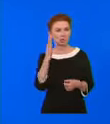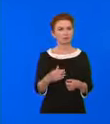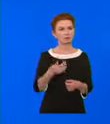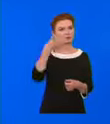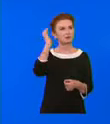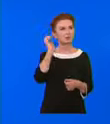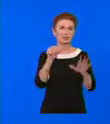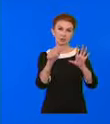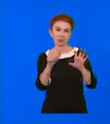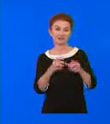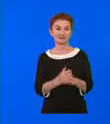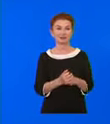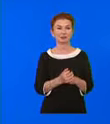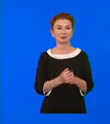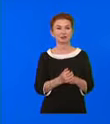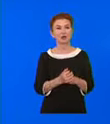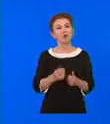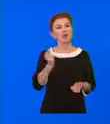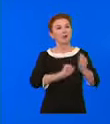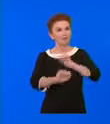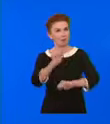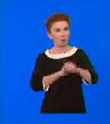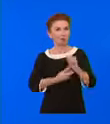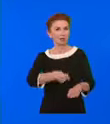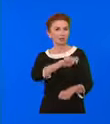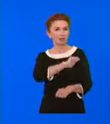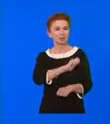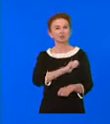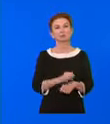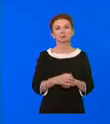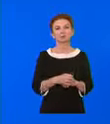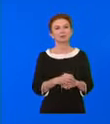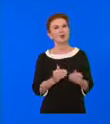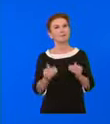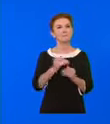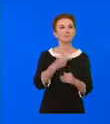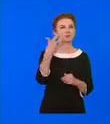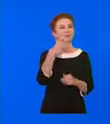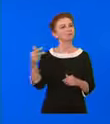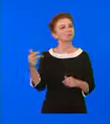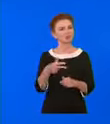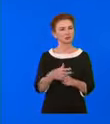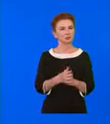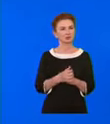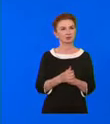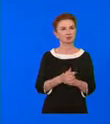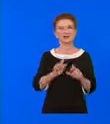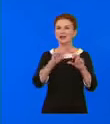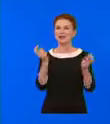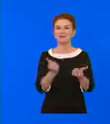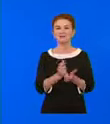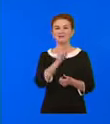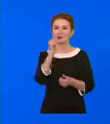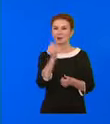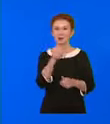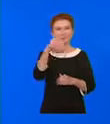Włoszech i Hiszpanii powyżej 3000, w całej Europie Zachodniej jest to znacząco większa lub większa liczba niż w